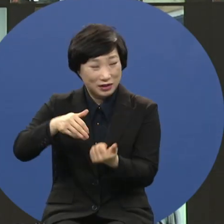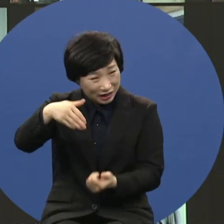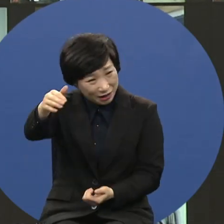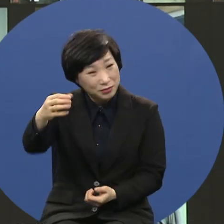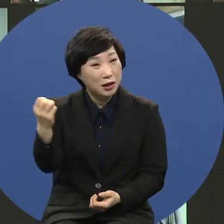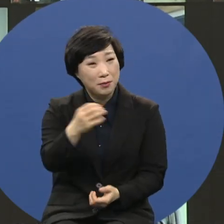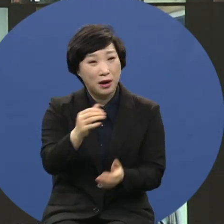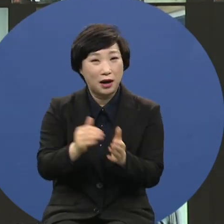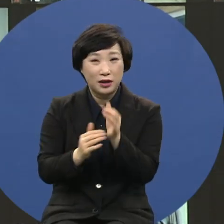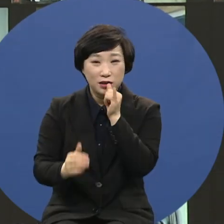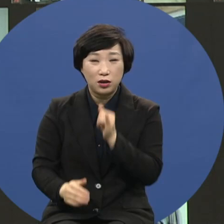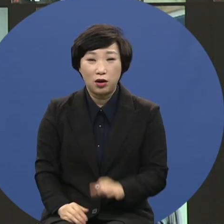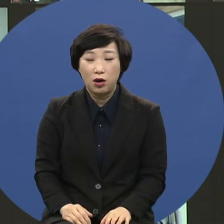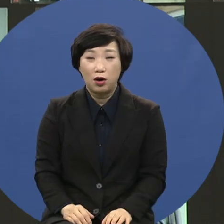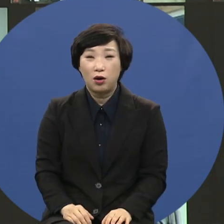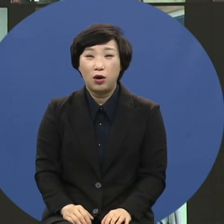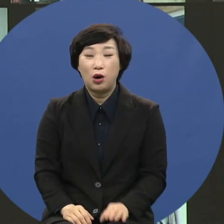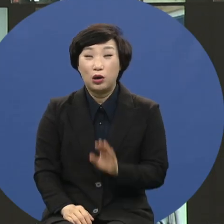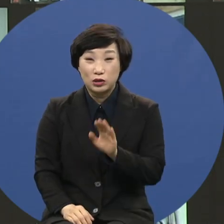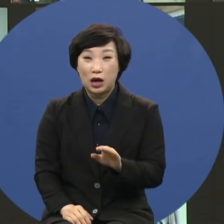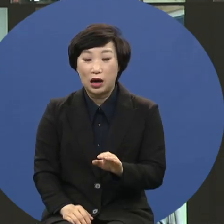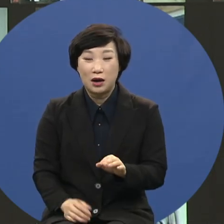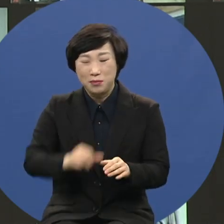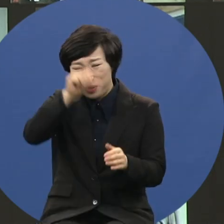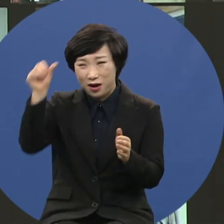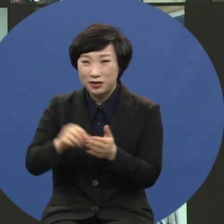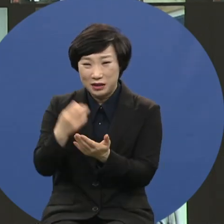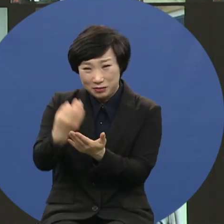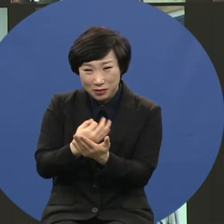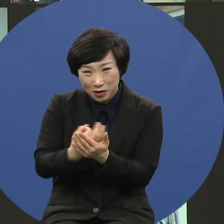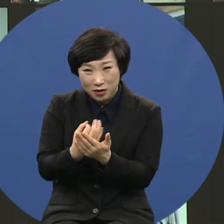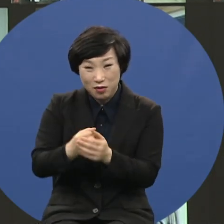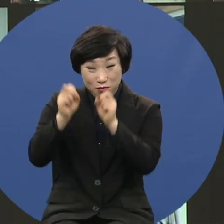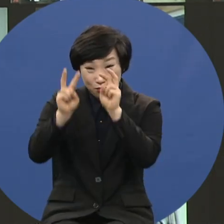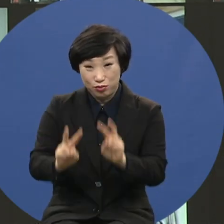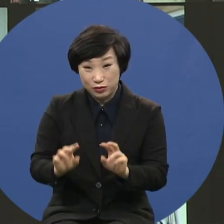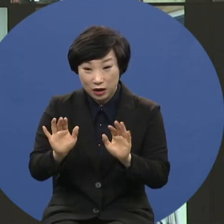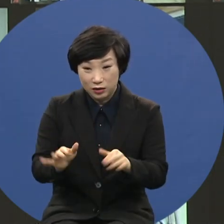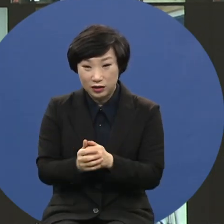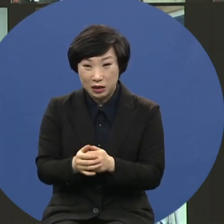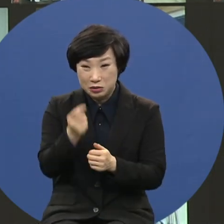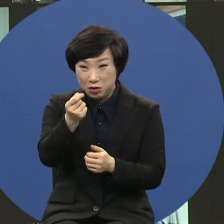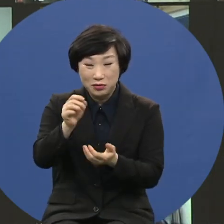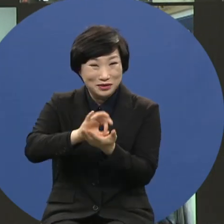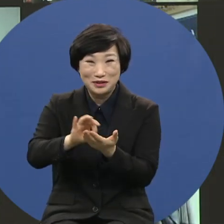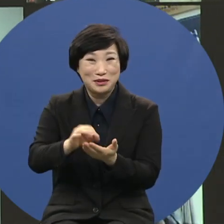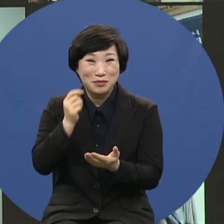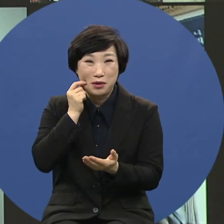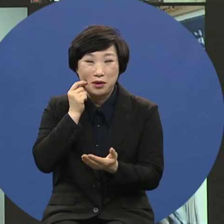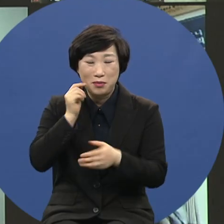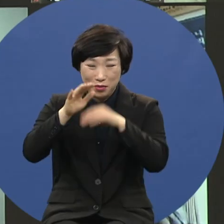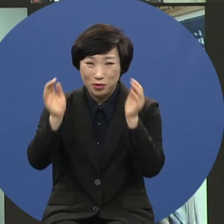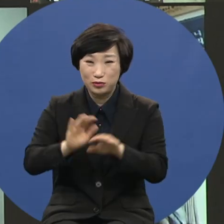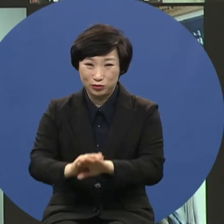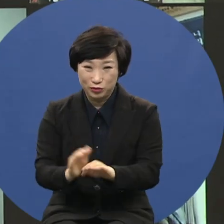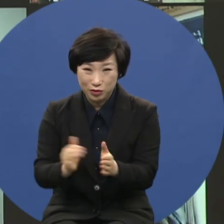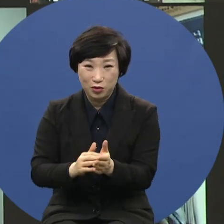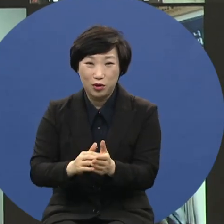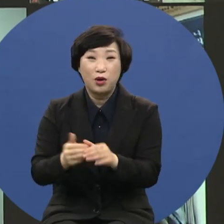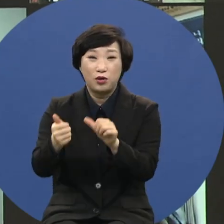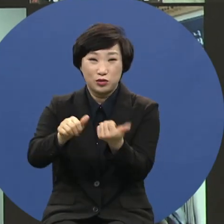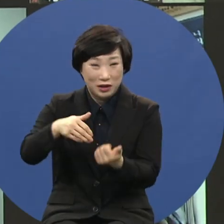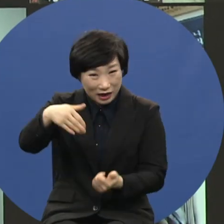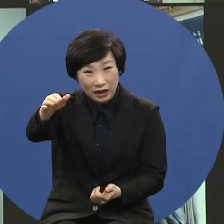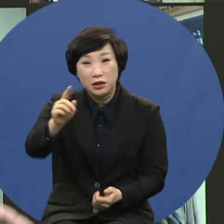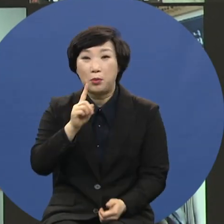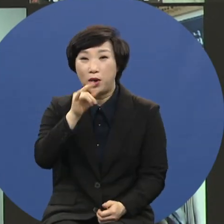한 푼도 못 가고 다 놓고 간다는 거예요. 응? 우리는 이 세상에 놓고